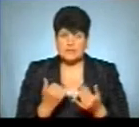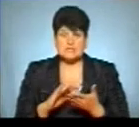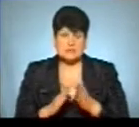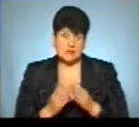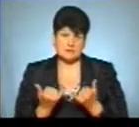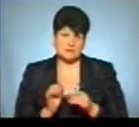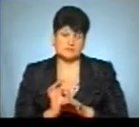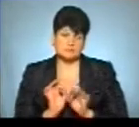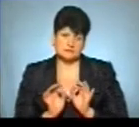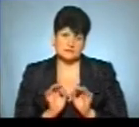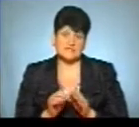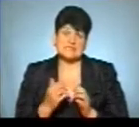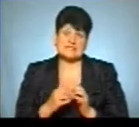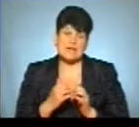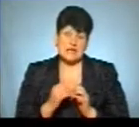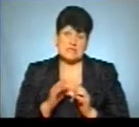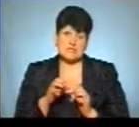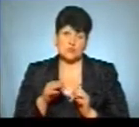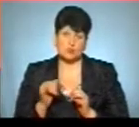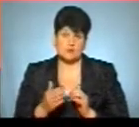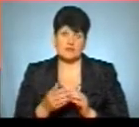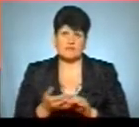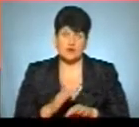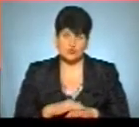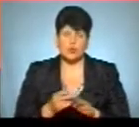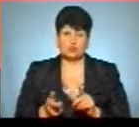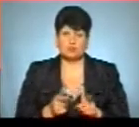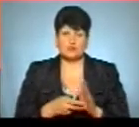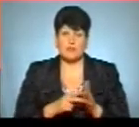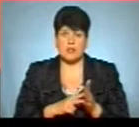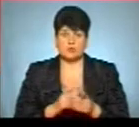стабільний, середньої ступені важкості, готується до плану оперативного втручання.